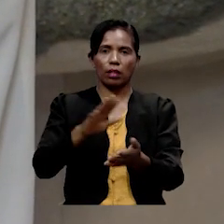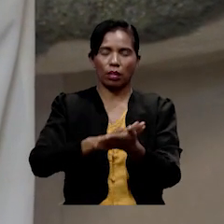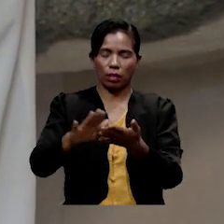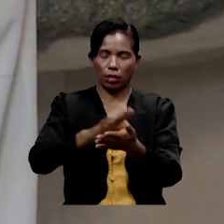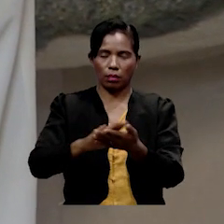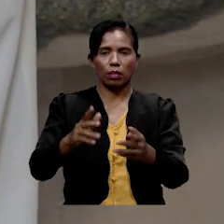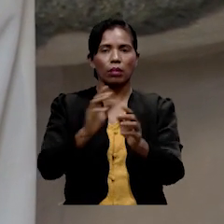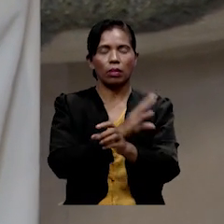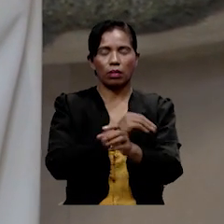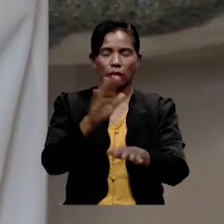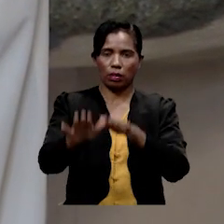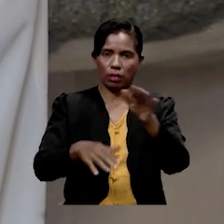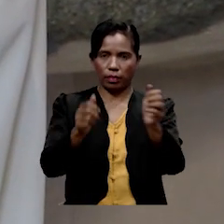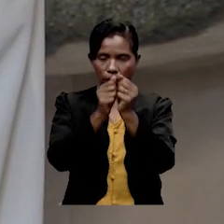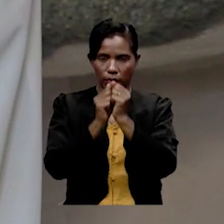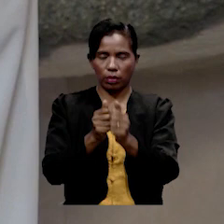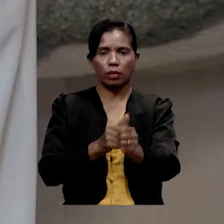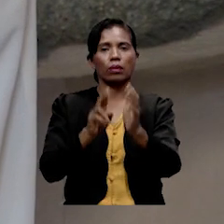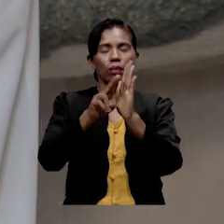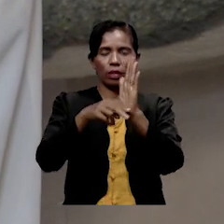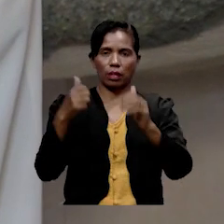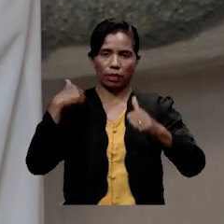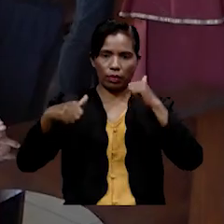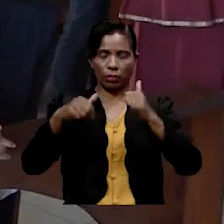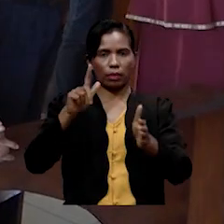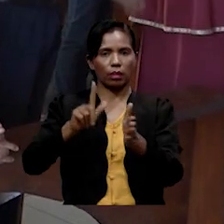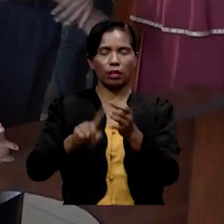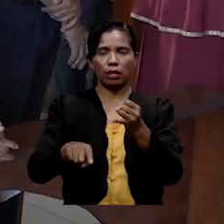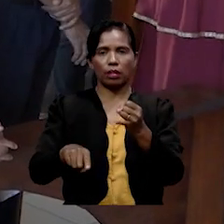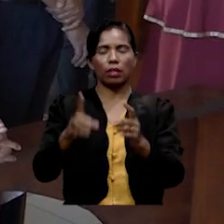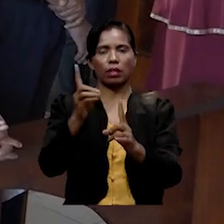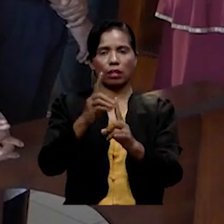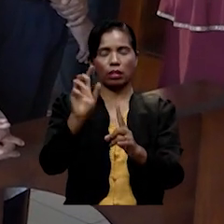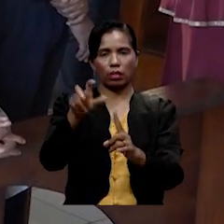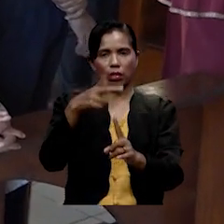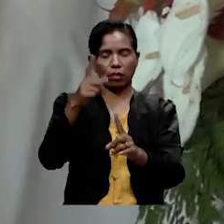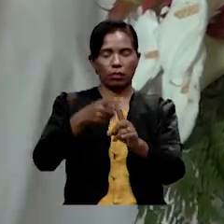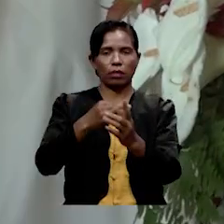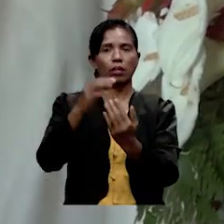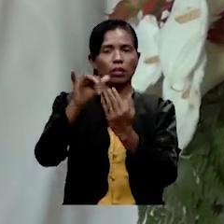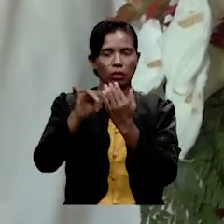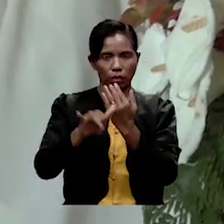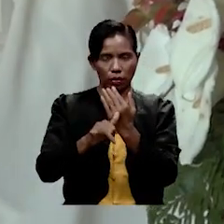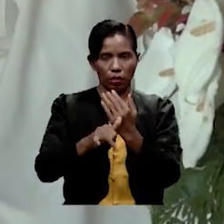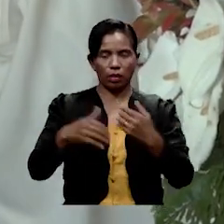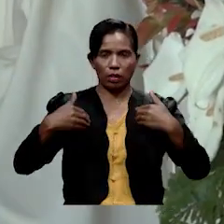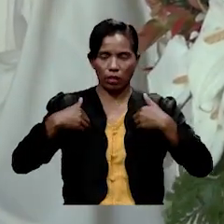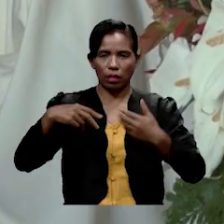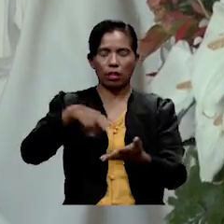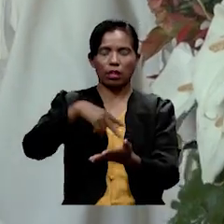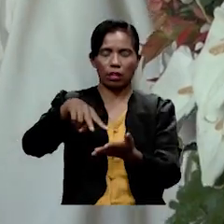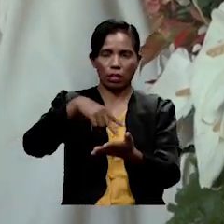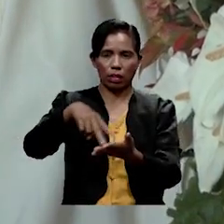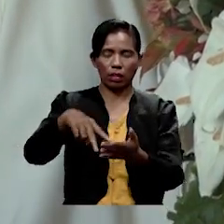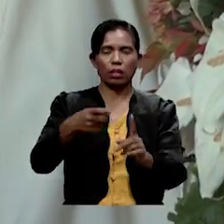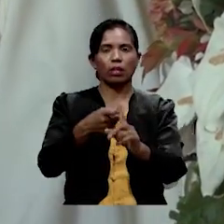no prosesaun. Tuir horario atividade ikus niang ia lorong sanulu resintolu fulan Junyu, se ia dansa marsa hahuhu si